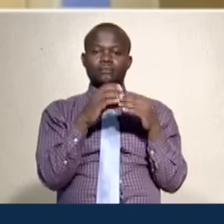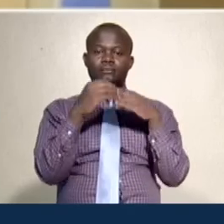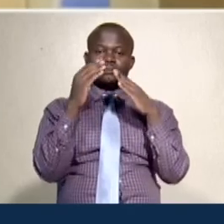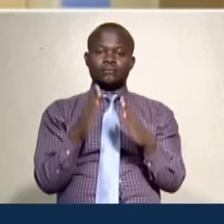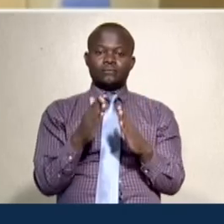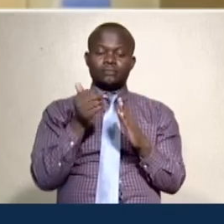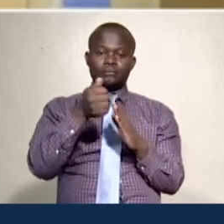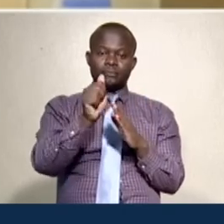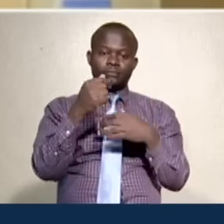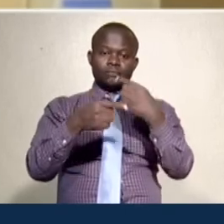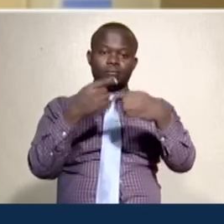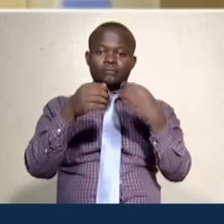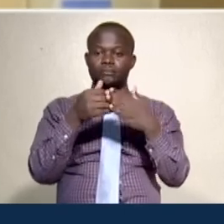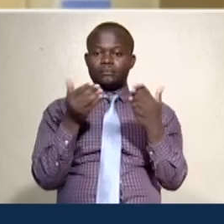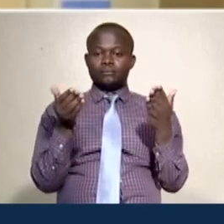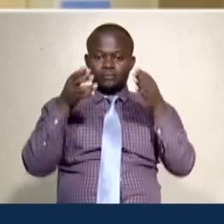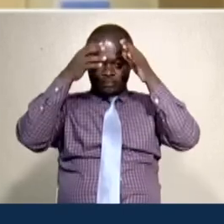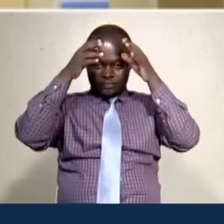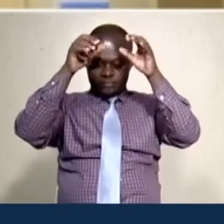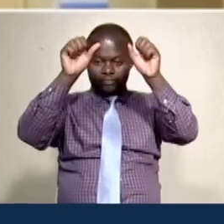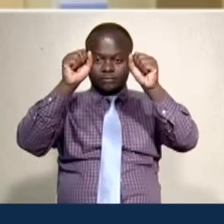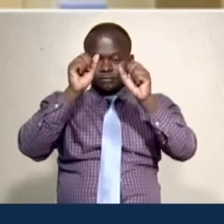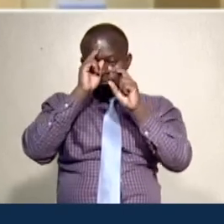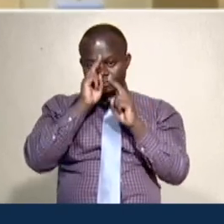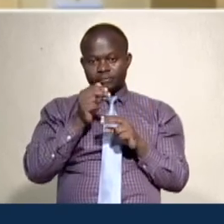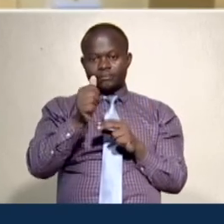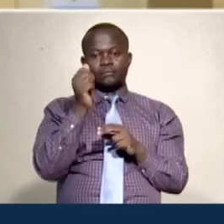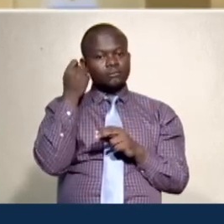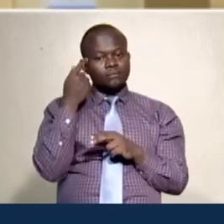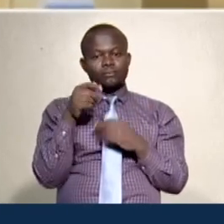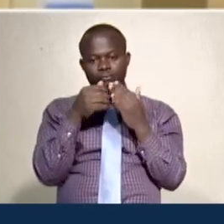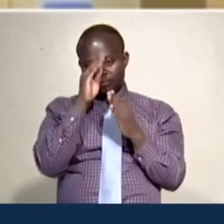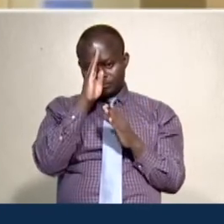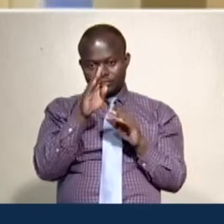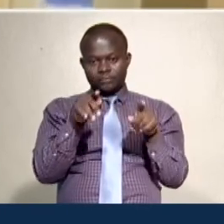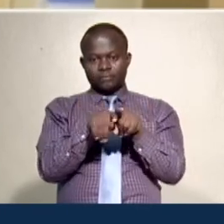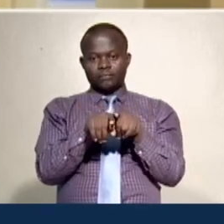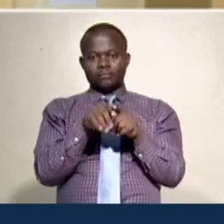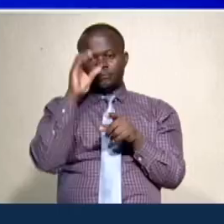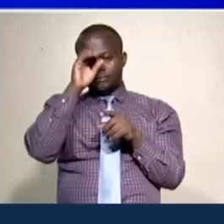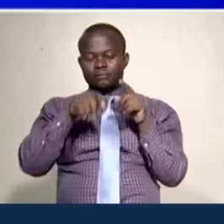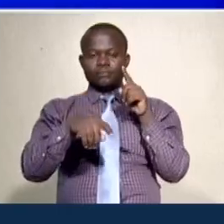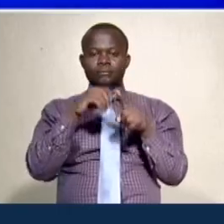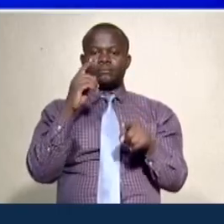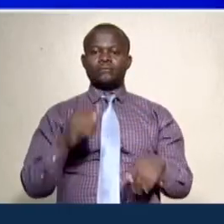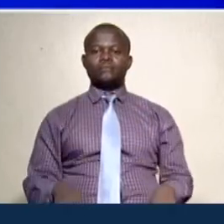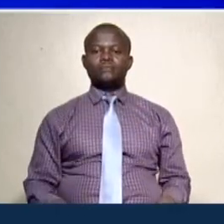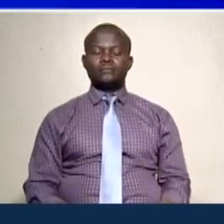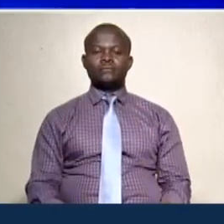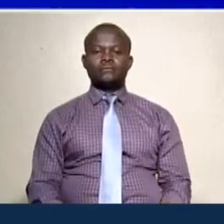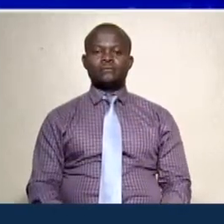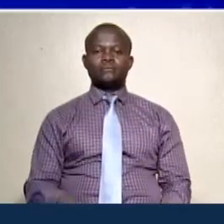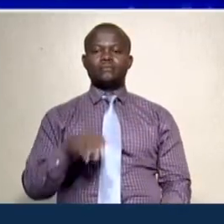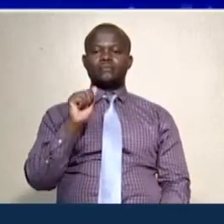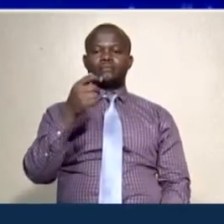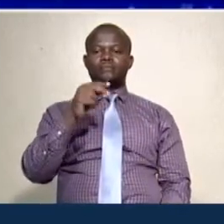nayo na Perezida Donner, urumva ko umurongo tugenderamo ni umwe ni uwo gushaka intsinzi. Kuri APR